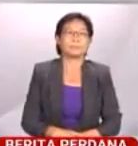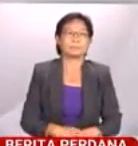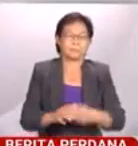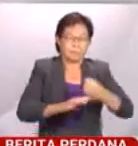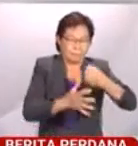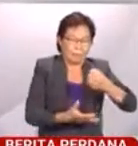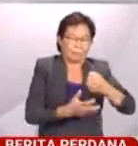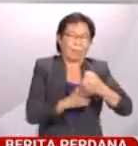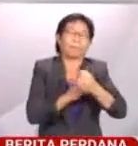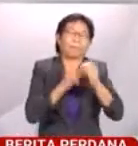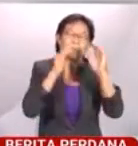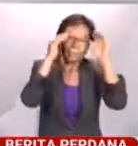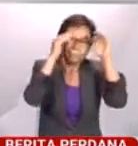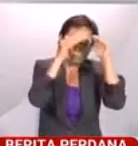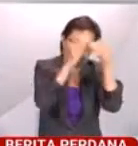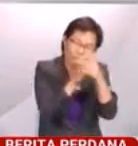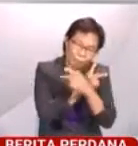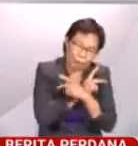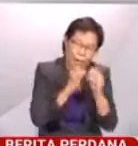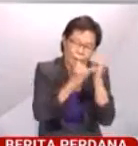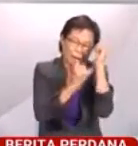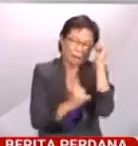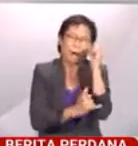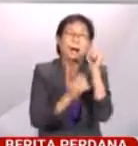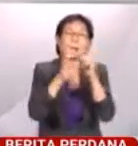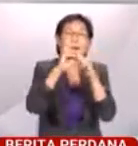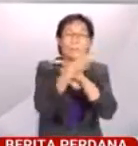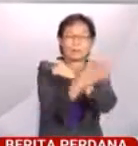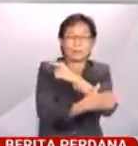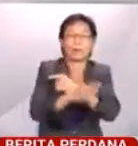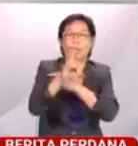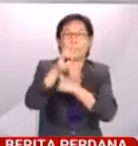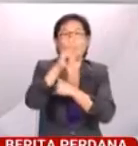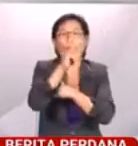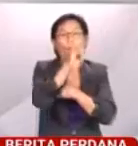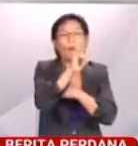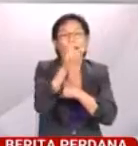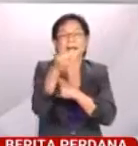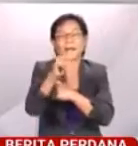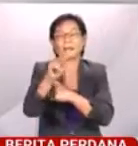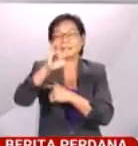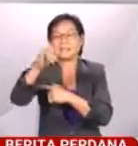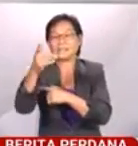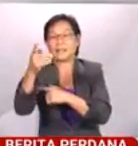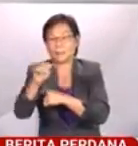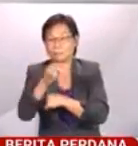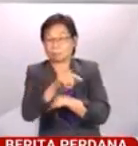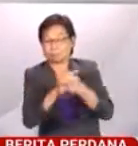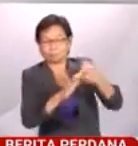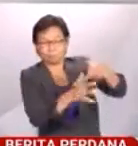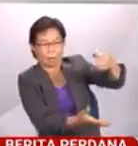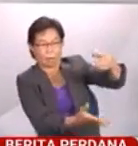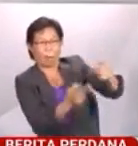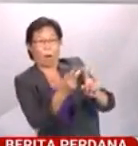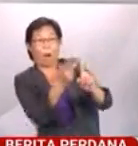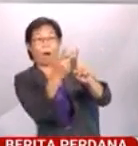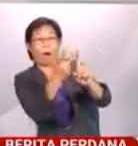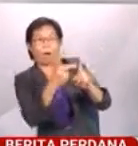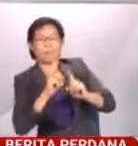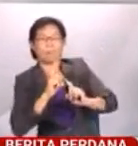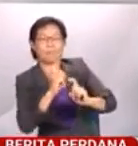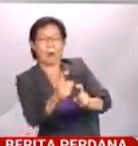Tabung prihatin Yayasan Kebajikan Negara dan Jabatan Kebajikan Masyarakat YKN-JKM yang merupakan tabung khas bagi